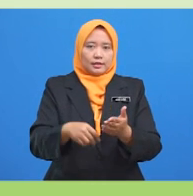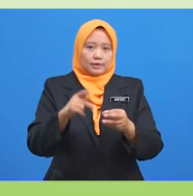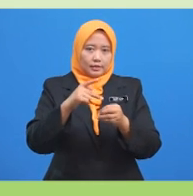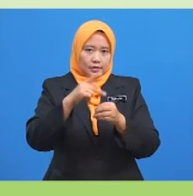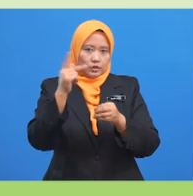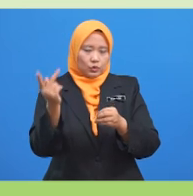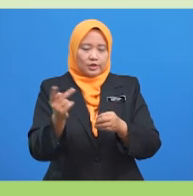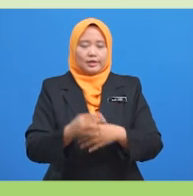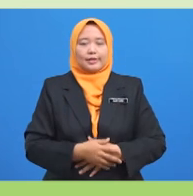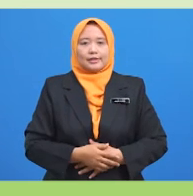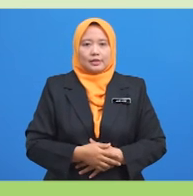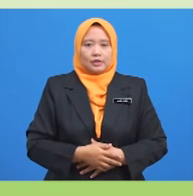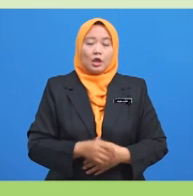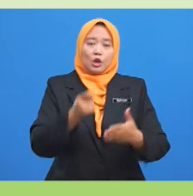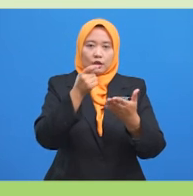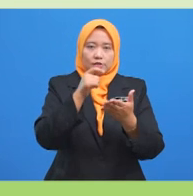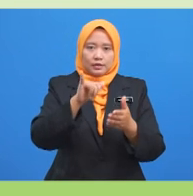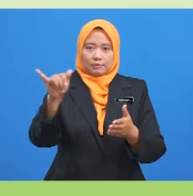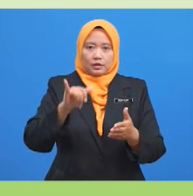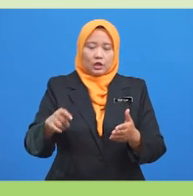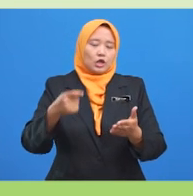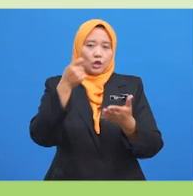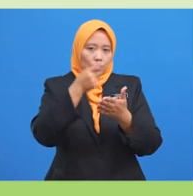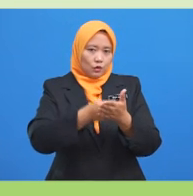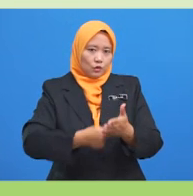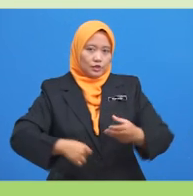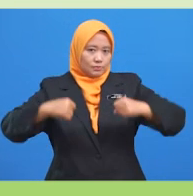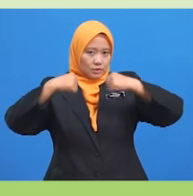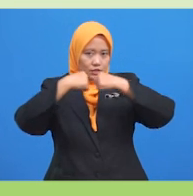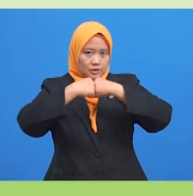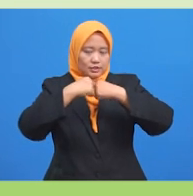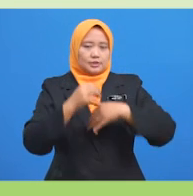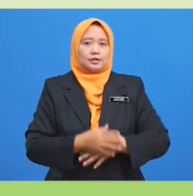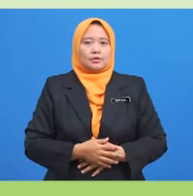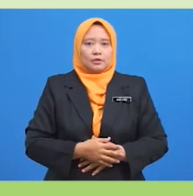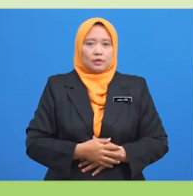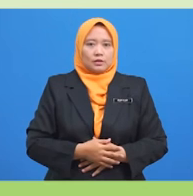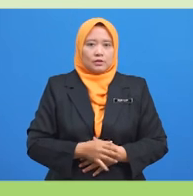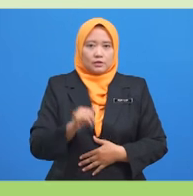dengan perubahan jumlah keluaran. Perubahan jumlah kos adalah